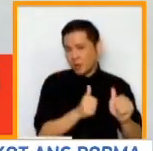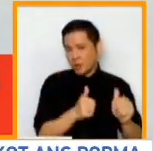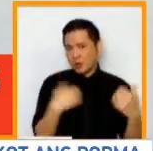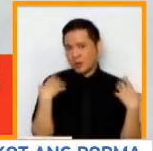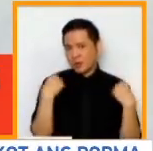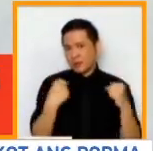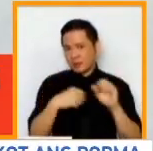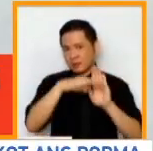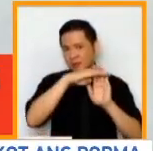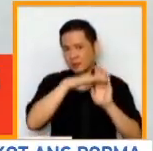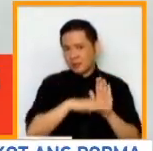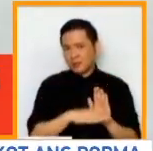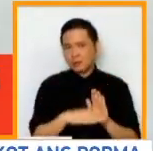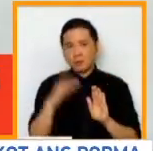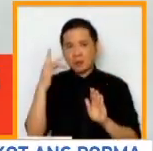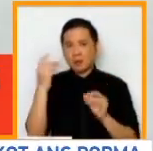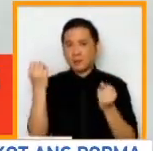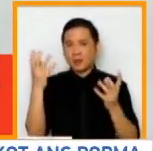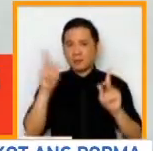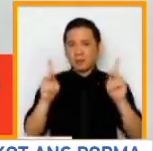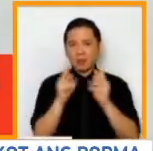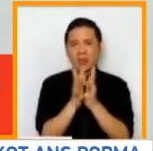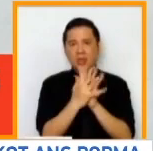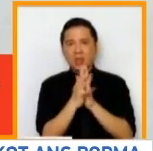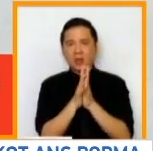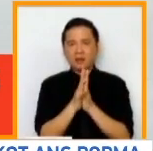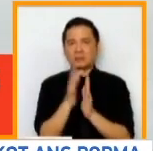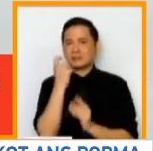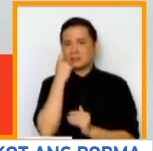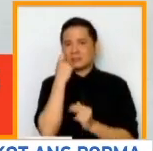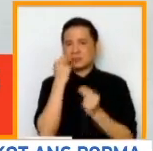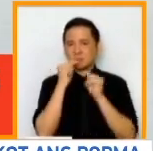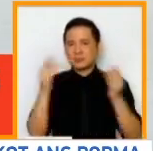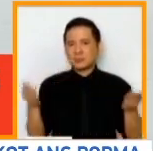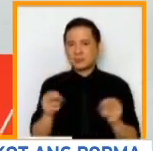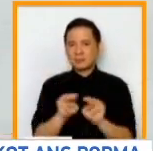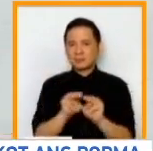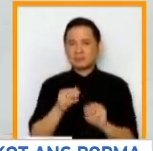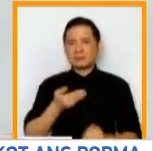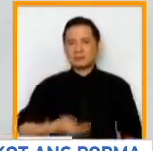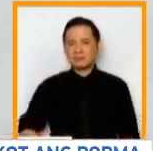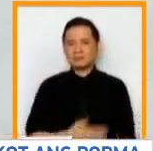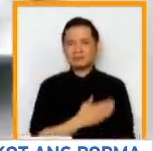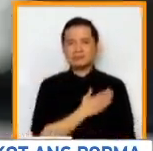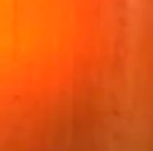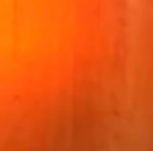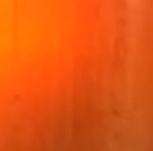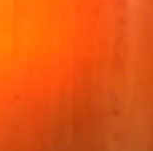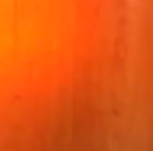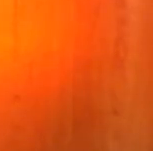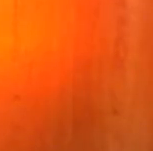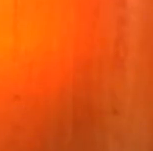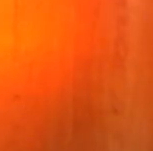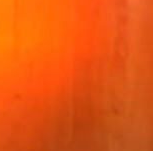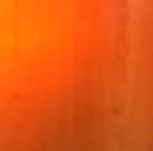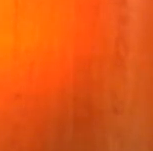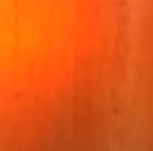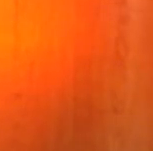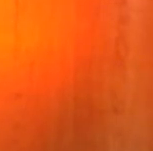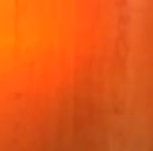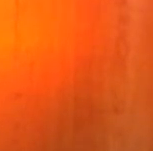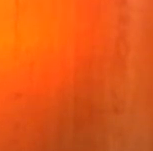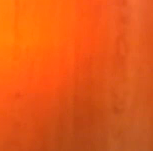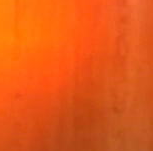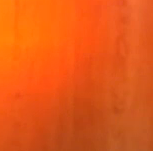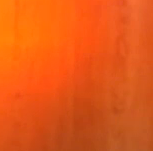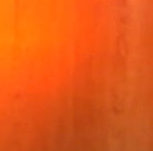marami kang makakasabay sa pamimili. Ito ang latest dito sa Marikina, Bam Alegre, buong puso para sa Pilipino. Kapuso, mauna